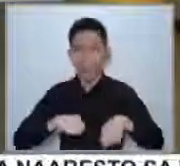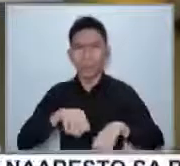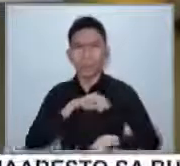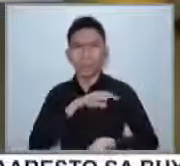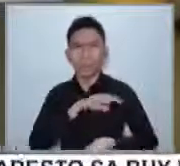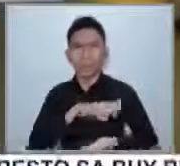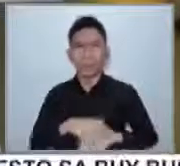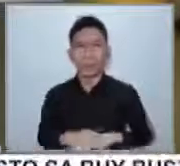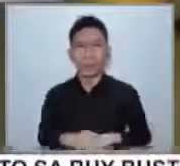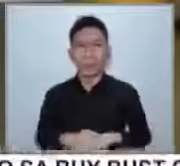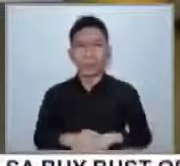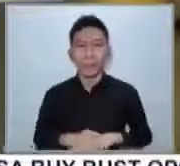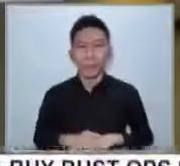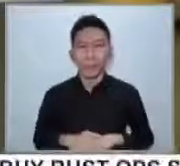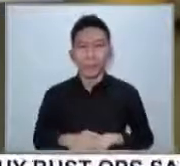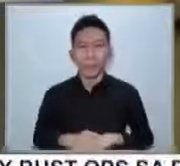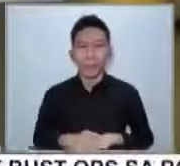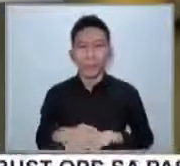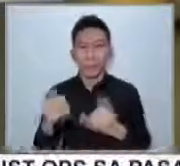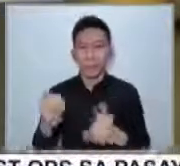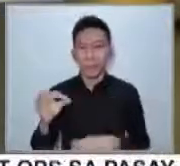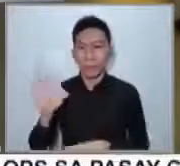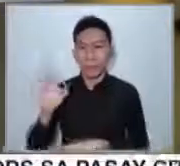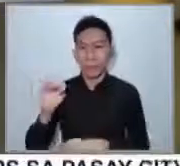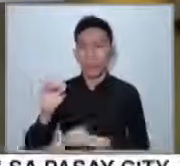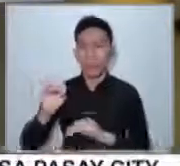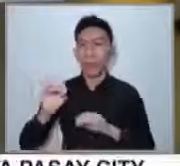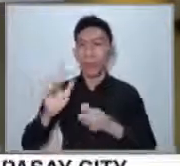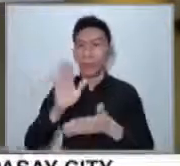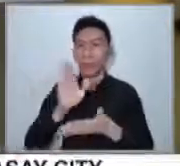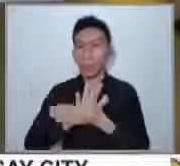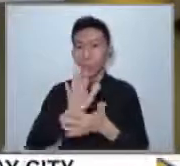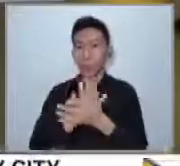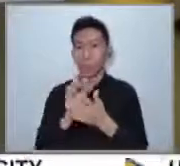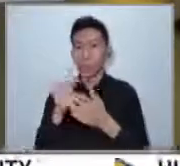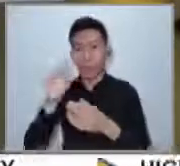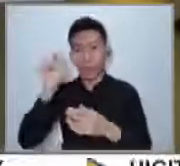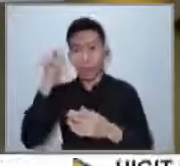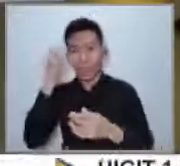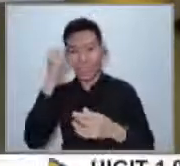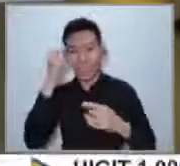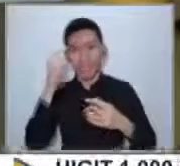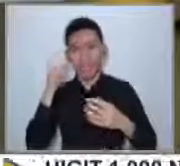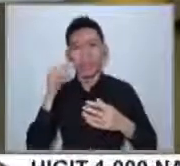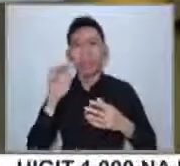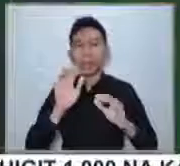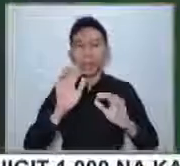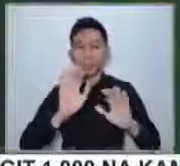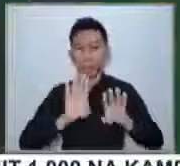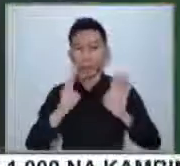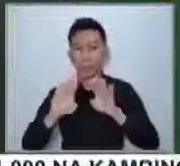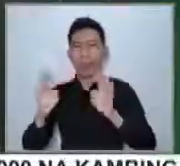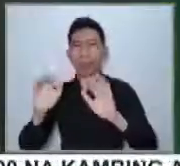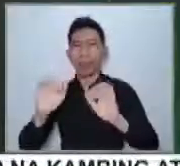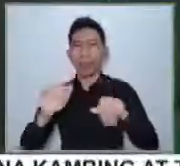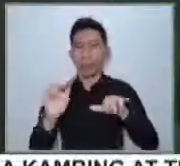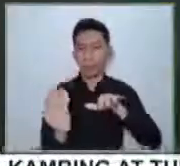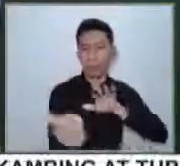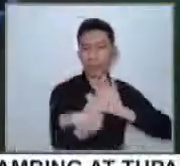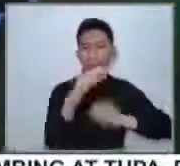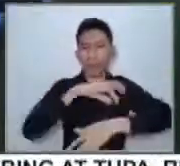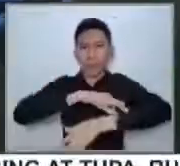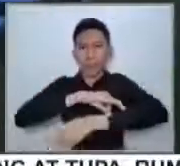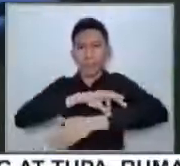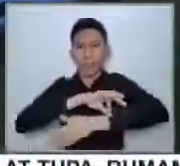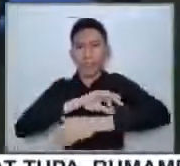Umabot naman sa 70 pampublikong paaralan ang pinayagan ng magsagawa ng face-to-face classes. Ibatapos naman ang